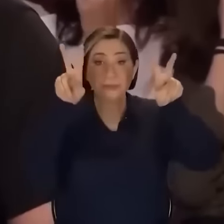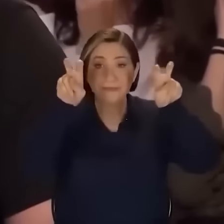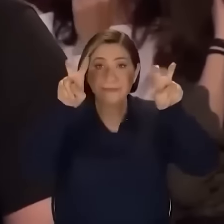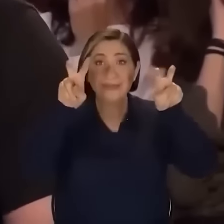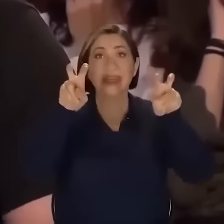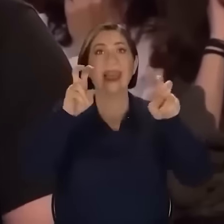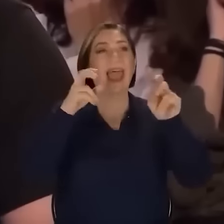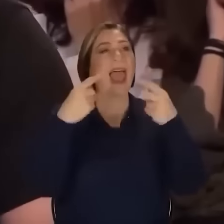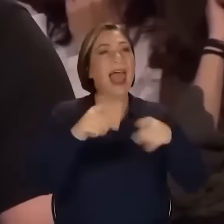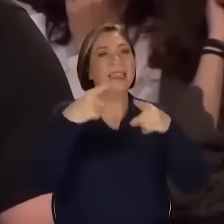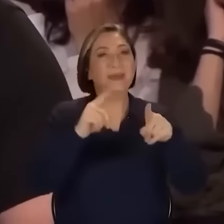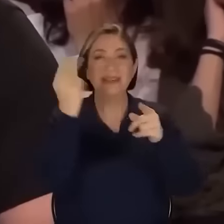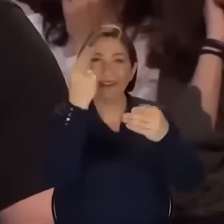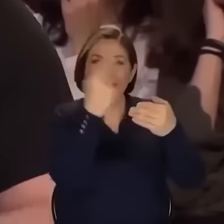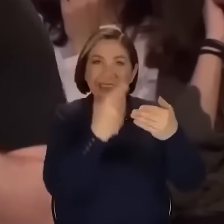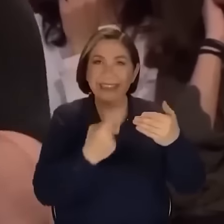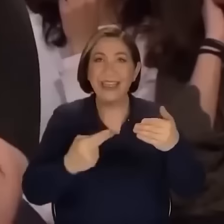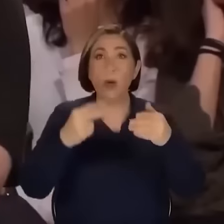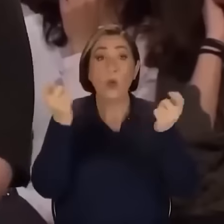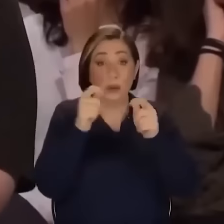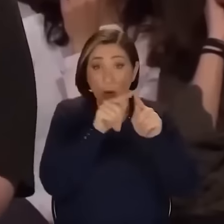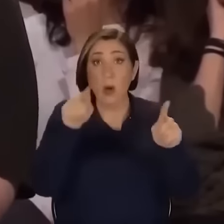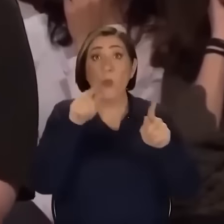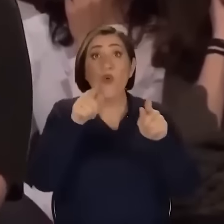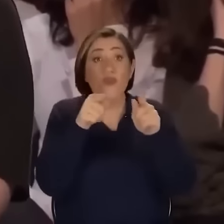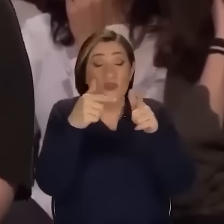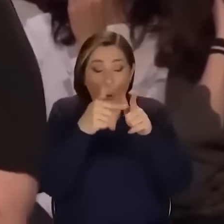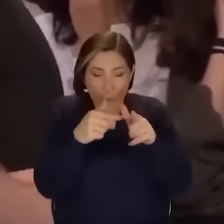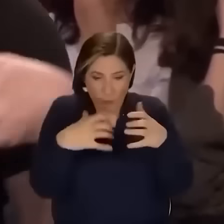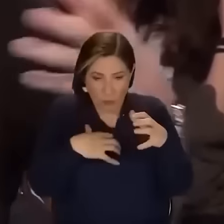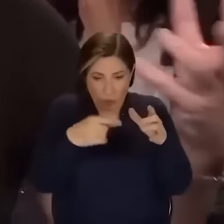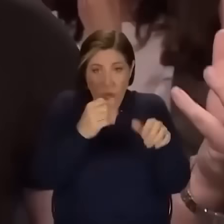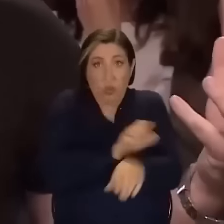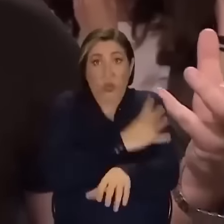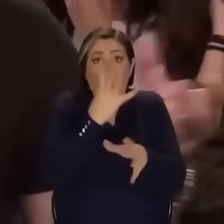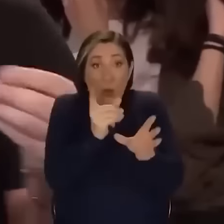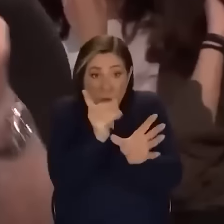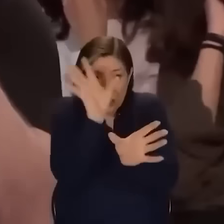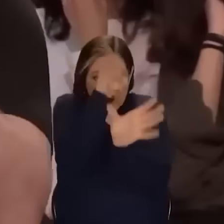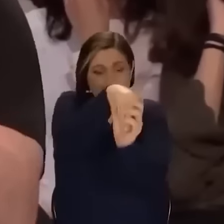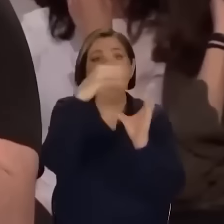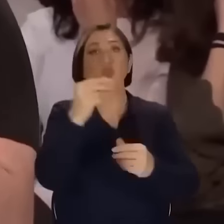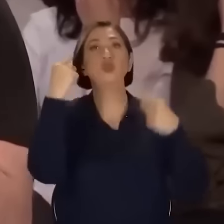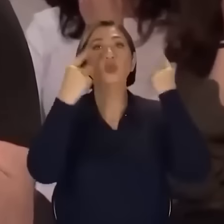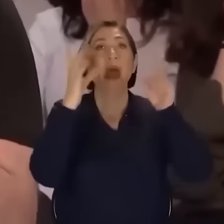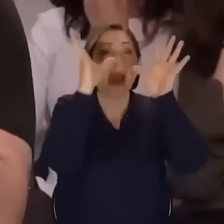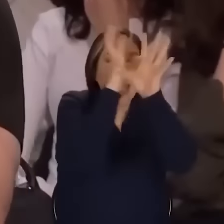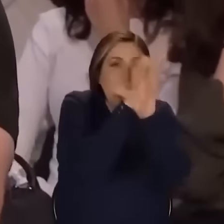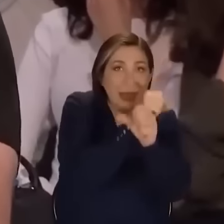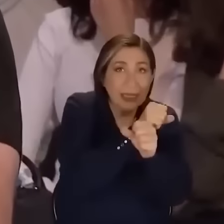yani karikatürden beri uğraştığım şeylerin bu form içine duygusal olarak bu form içine girdiğini düşündüm yani